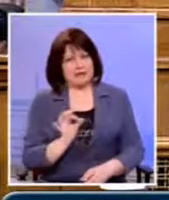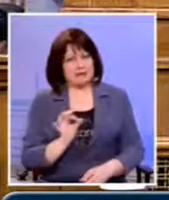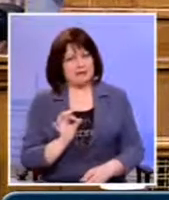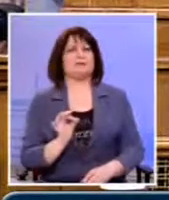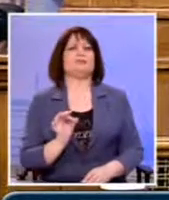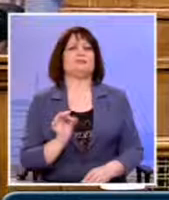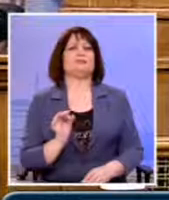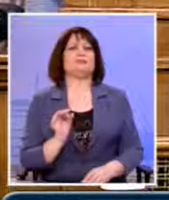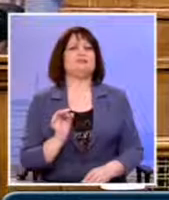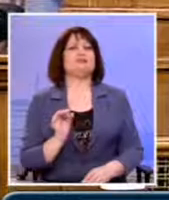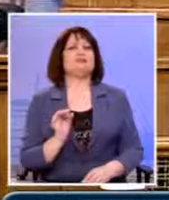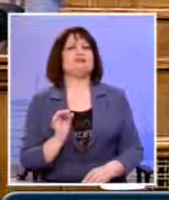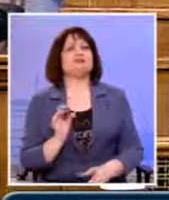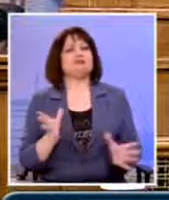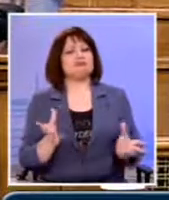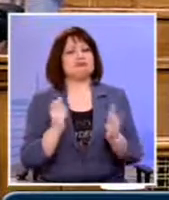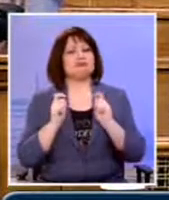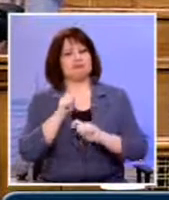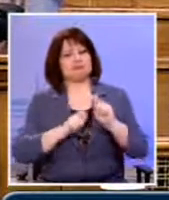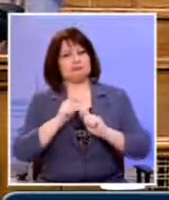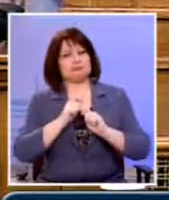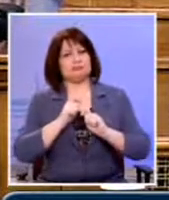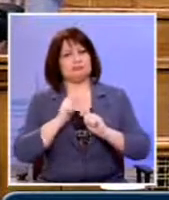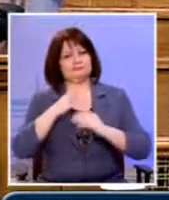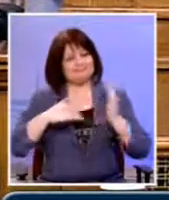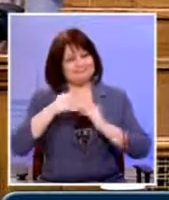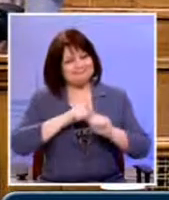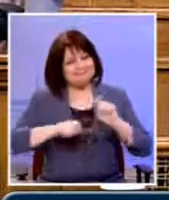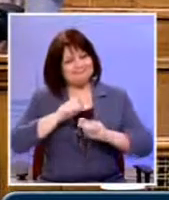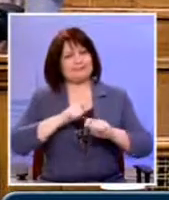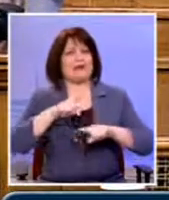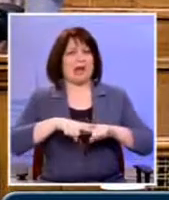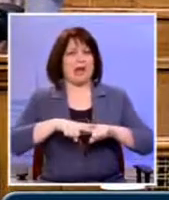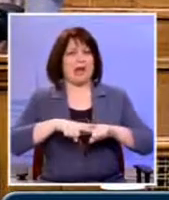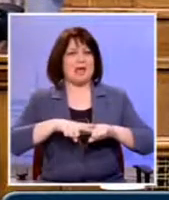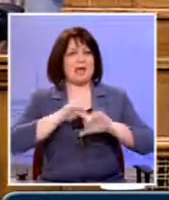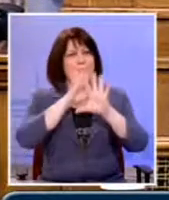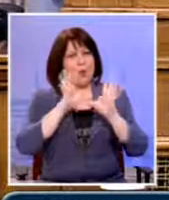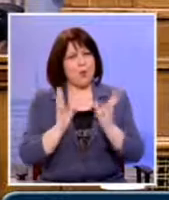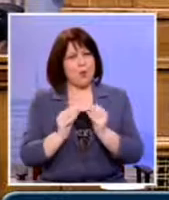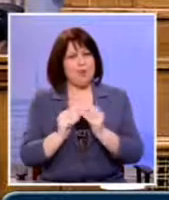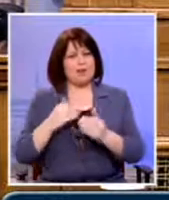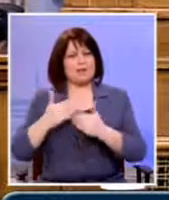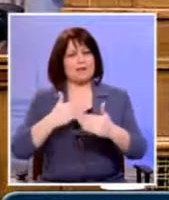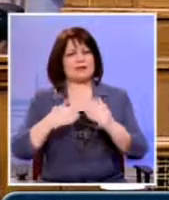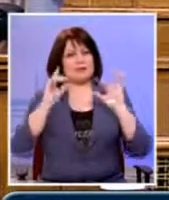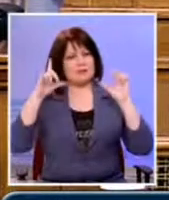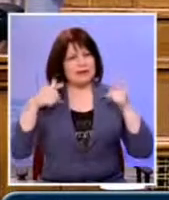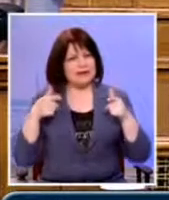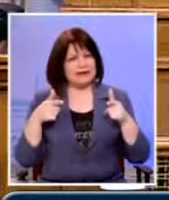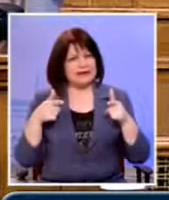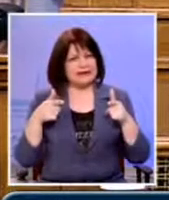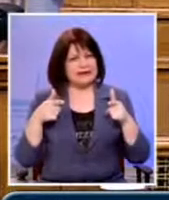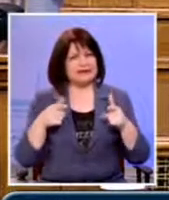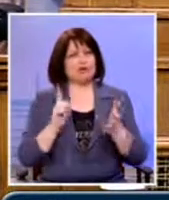και τη διάσωση και την ανασυγκρότηση της χώρας σε όλες τις διαδικασίες, τις απόλυτα δημοκρατικές,